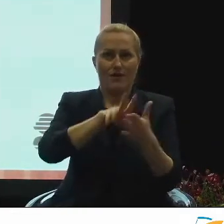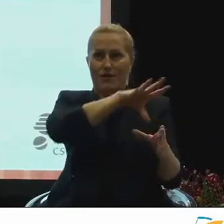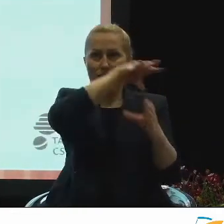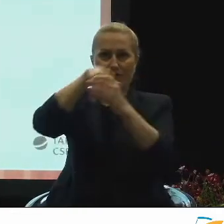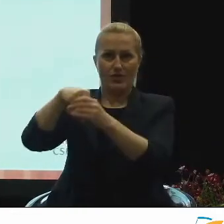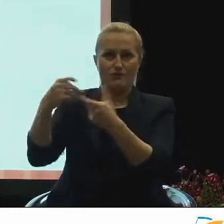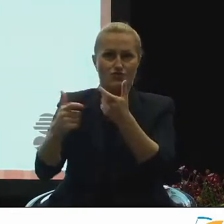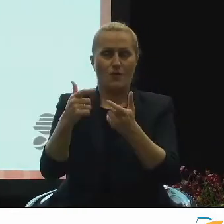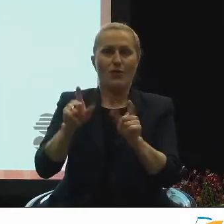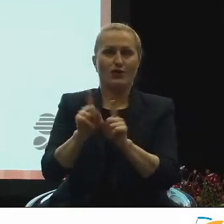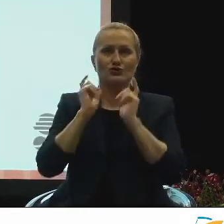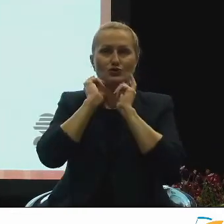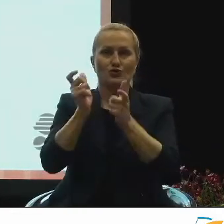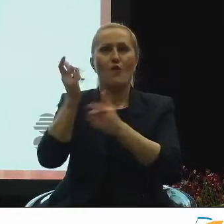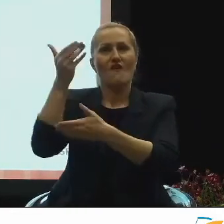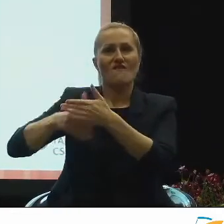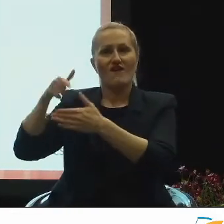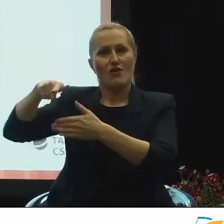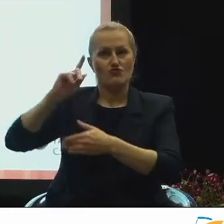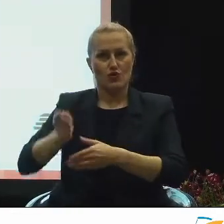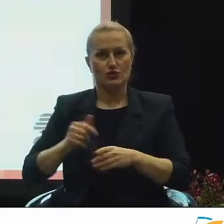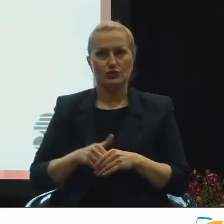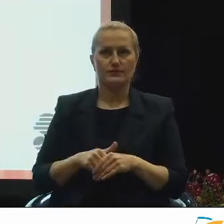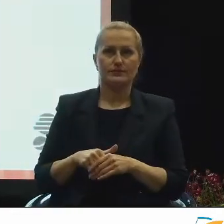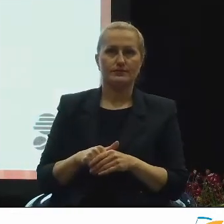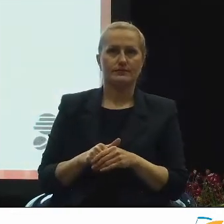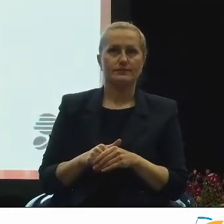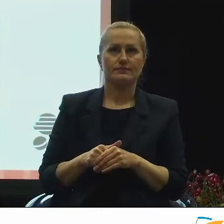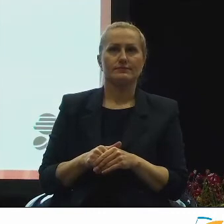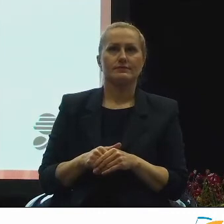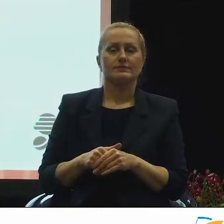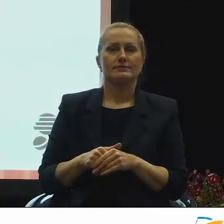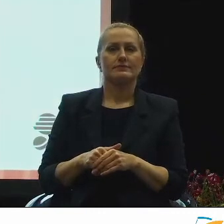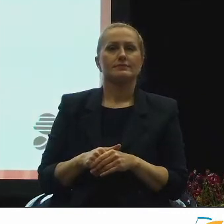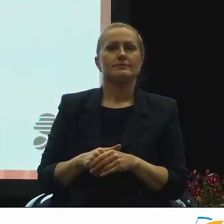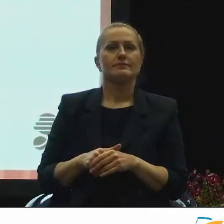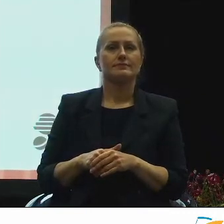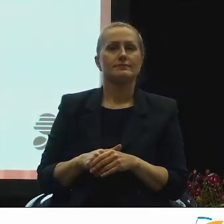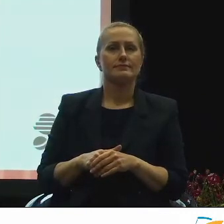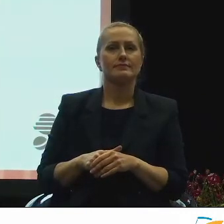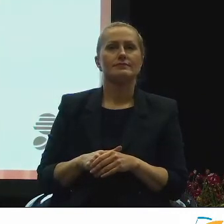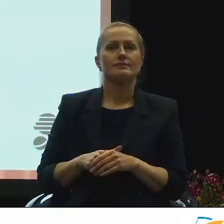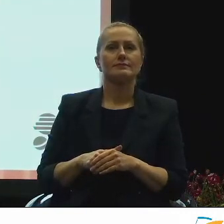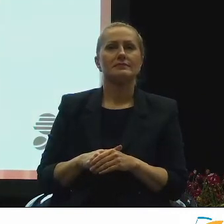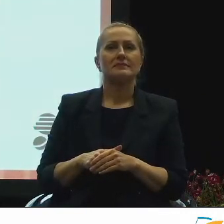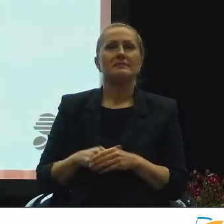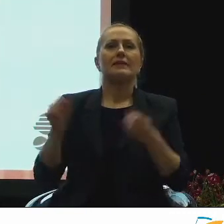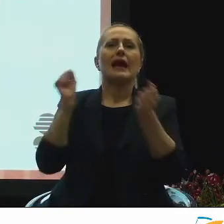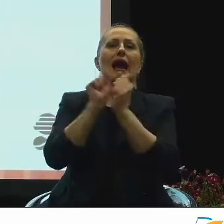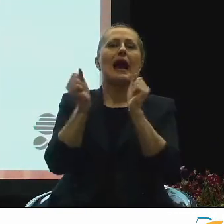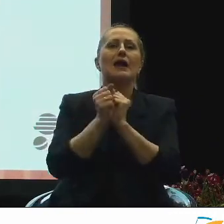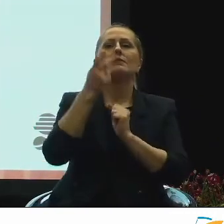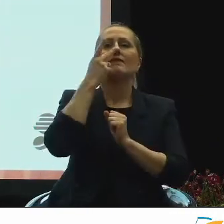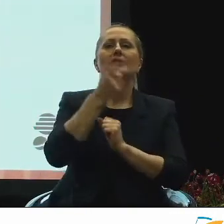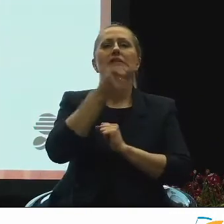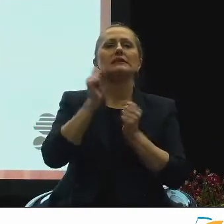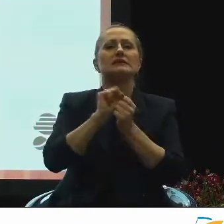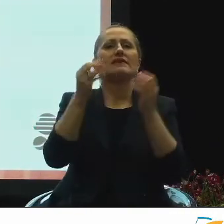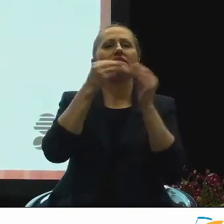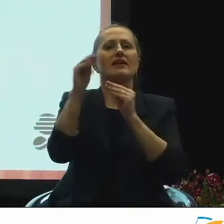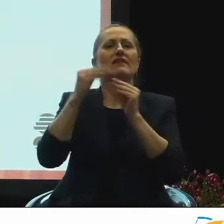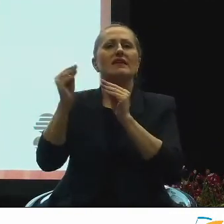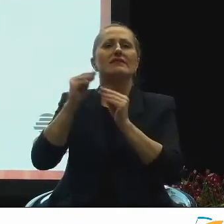kontekście zgłoszeń wewnętrznych. Czy chociażby pojawiają się, cały czas zwiększa się